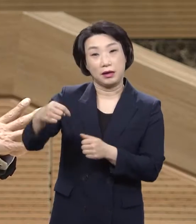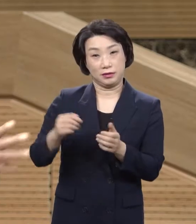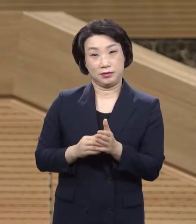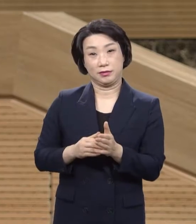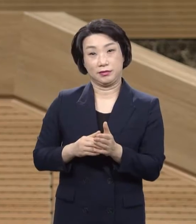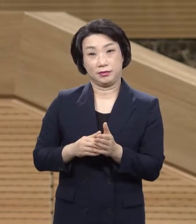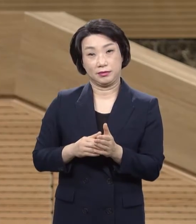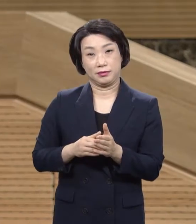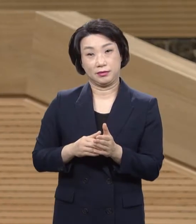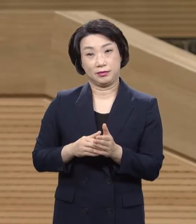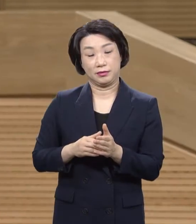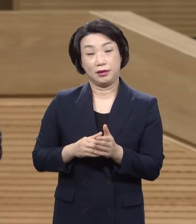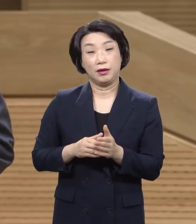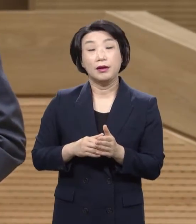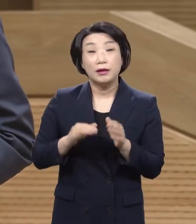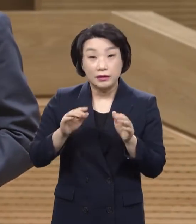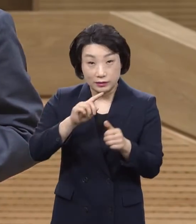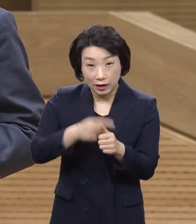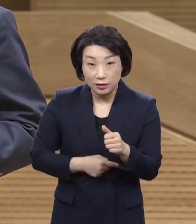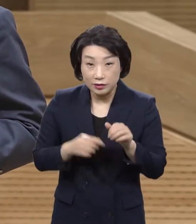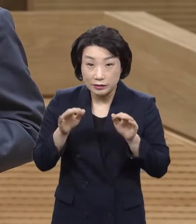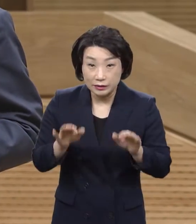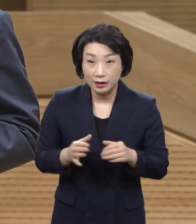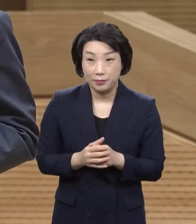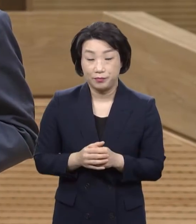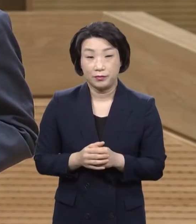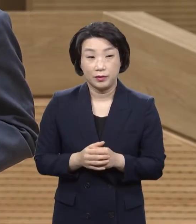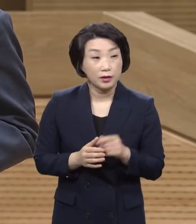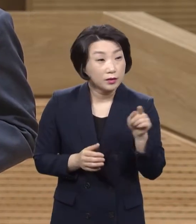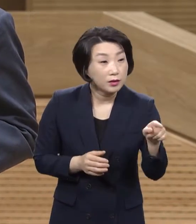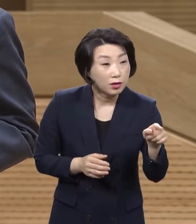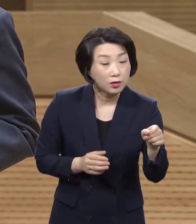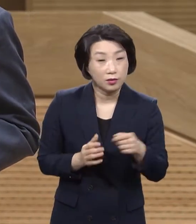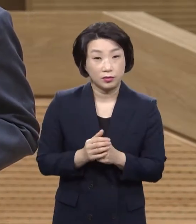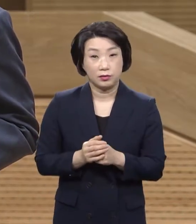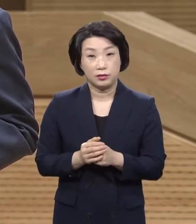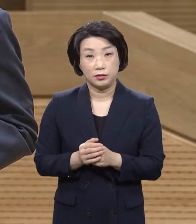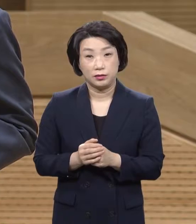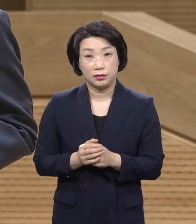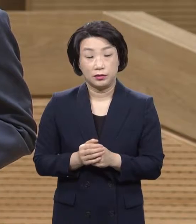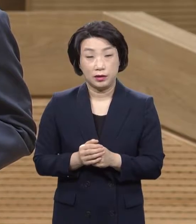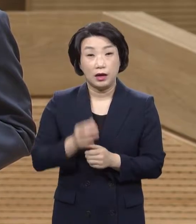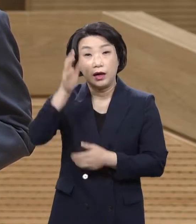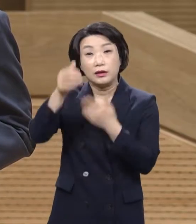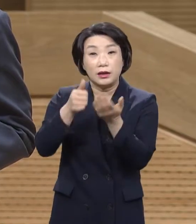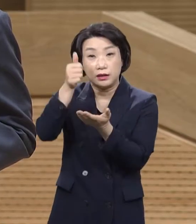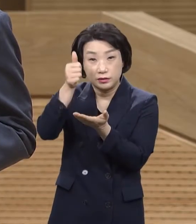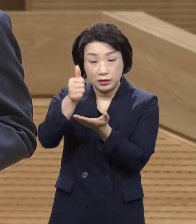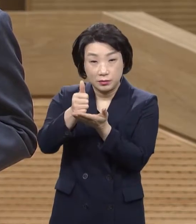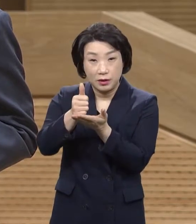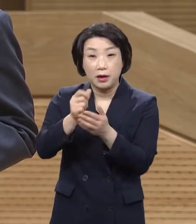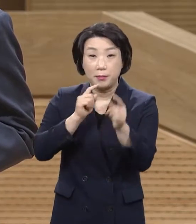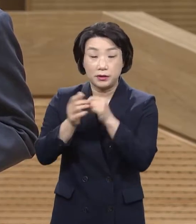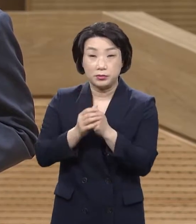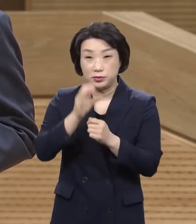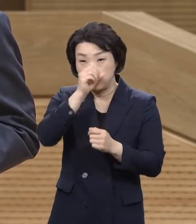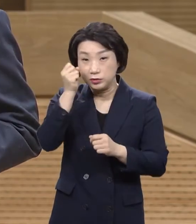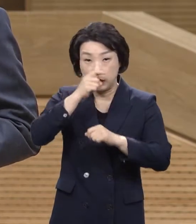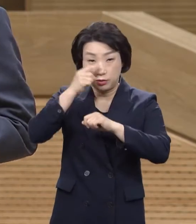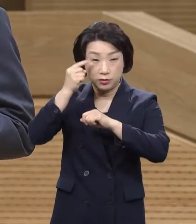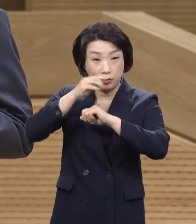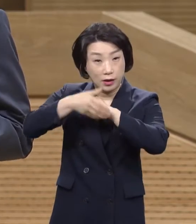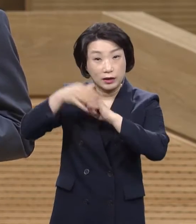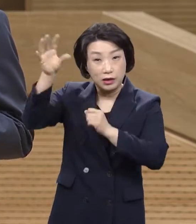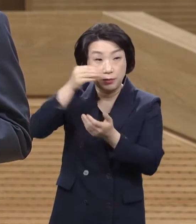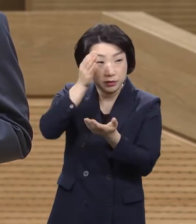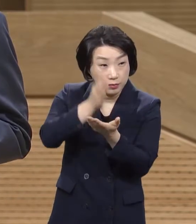가르쳐줬어요. 그러니 너는 이렇게 하나님이 먹지 말라고는